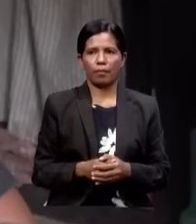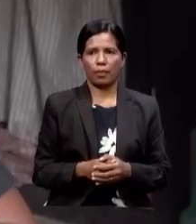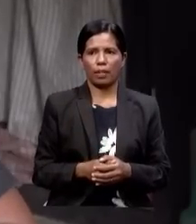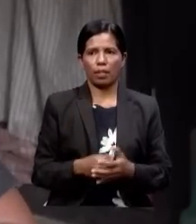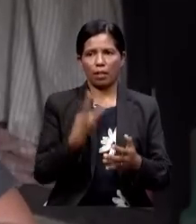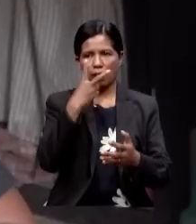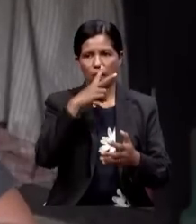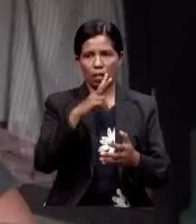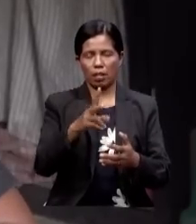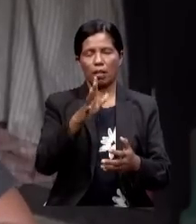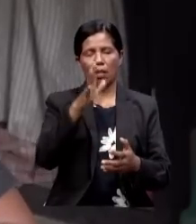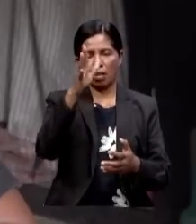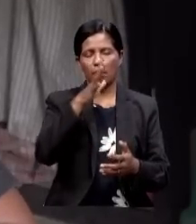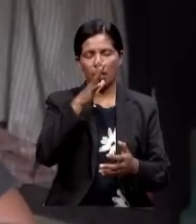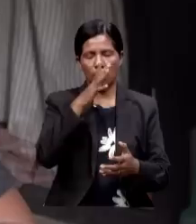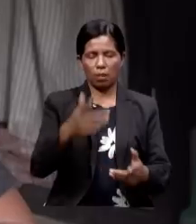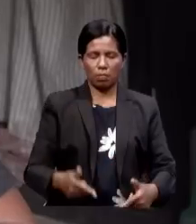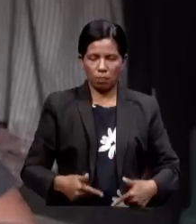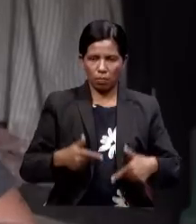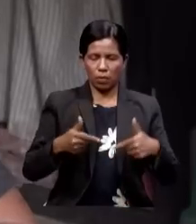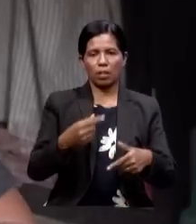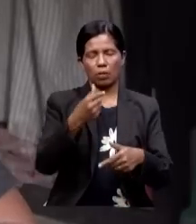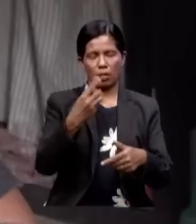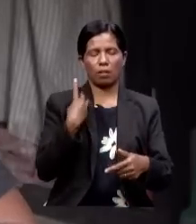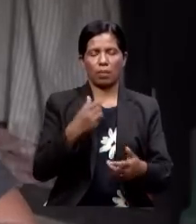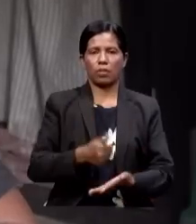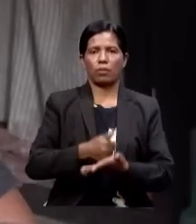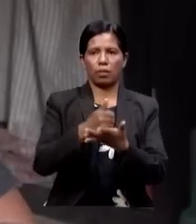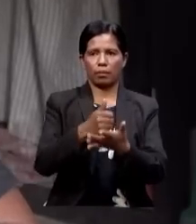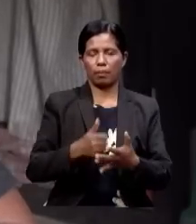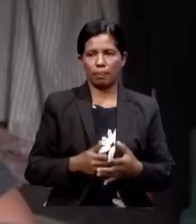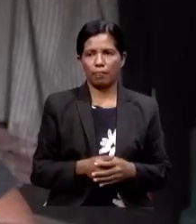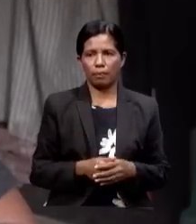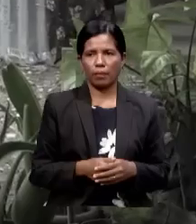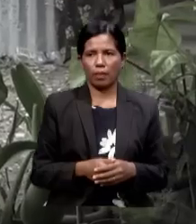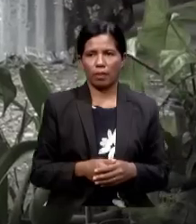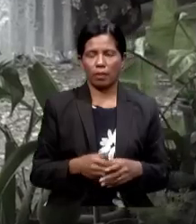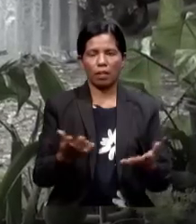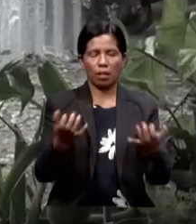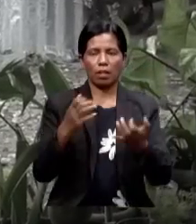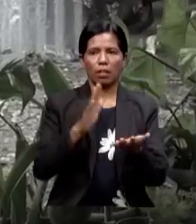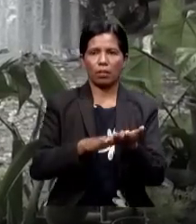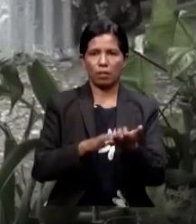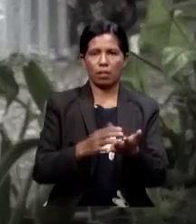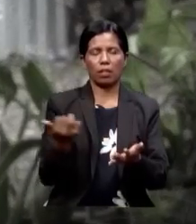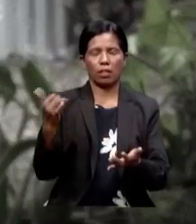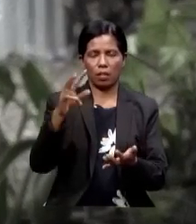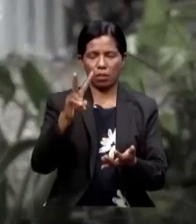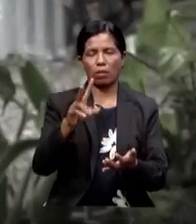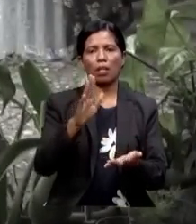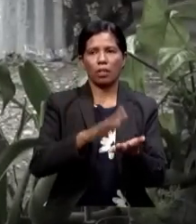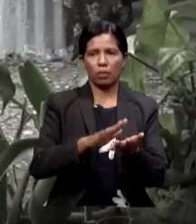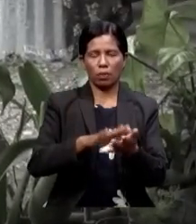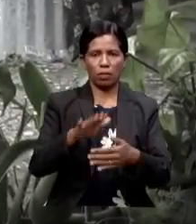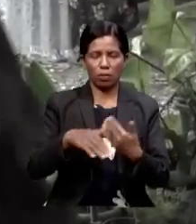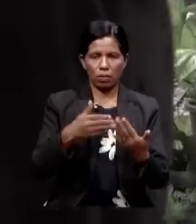reba mana muris lah ya. Mak iya apa mak asal itu anggapan. Kari sekolah. Senar sekolah hutu. Ya finanti